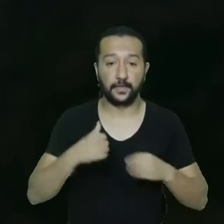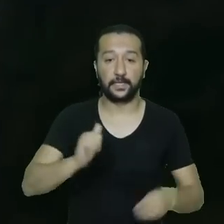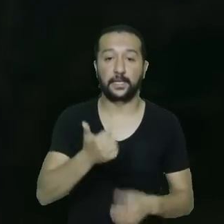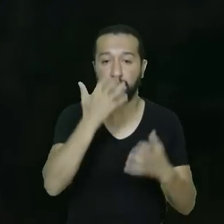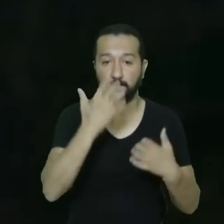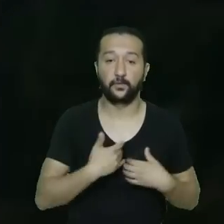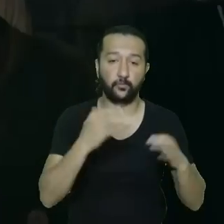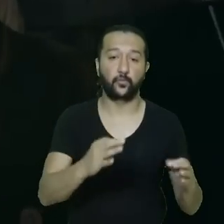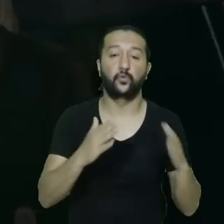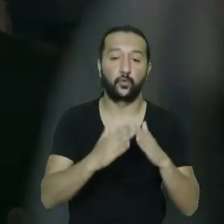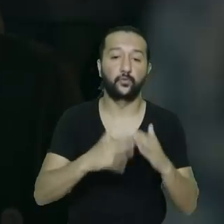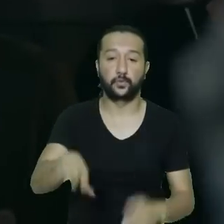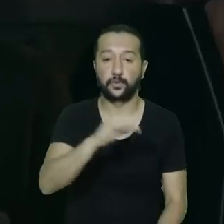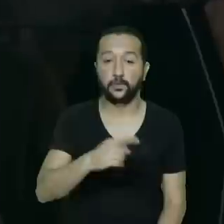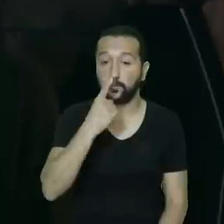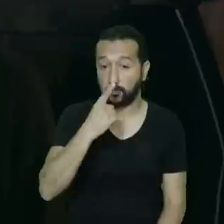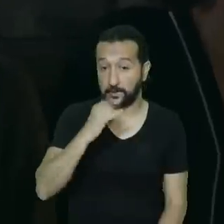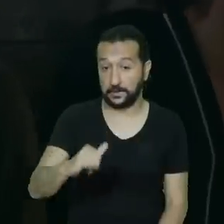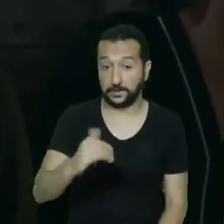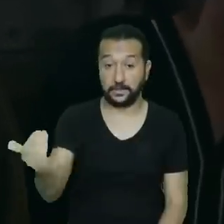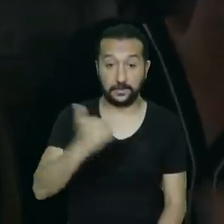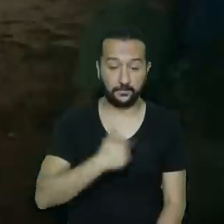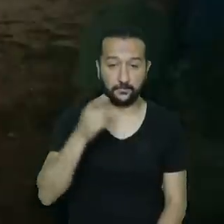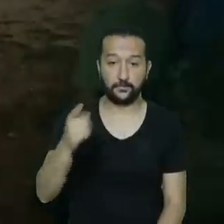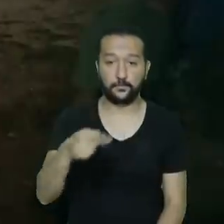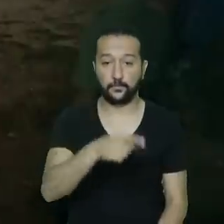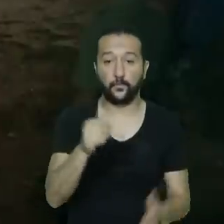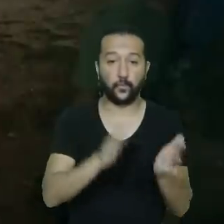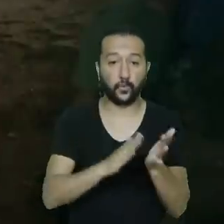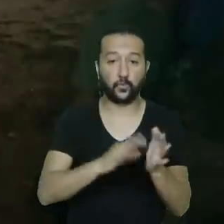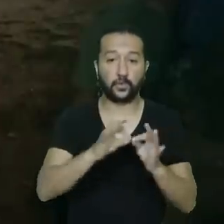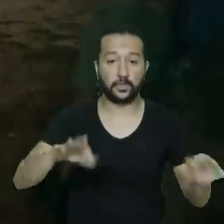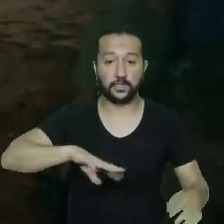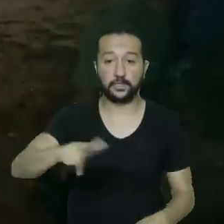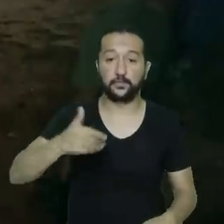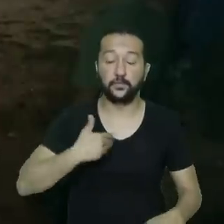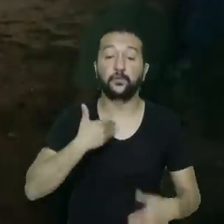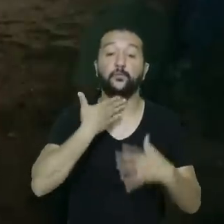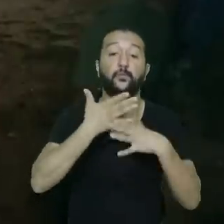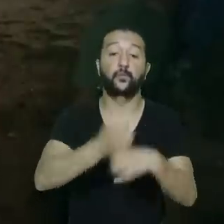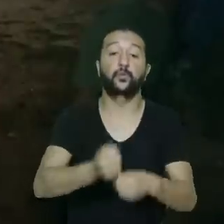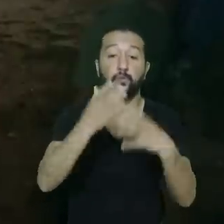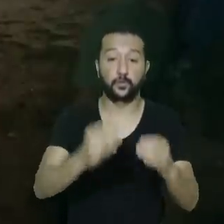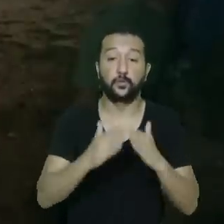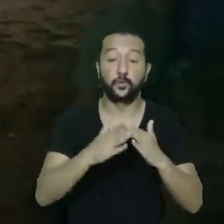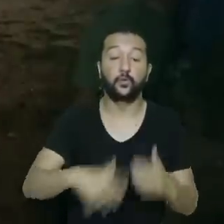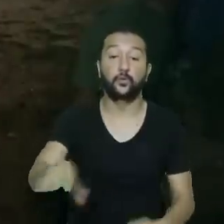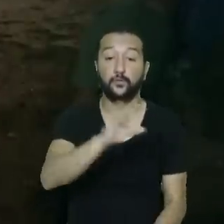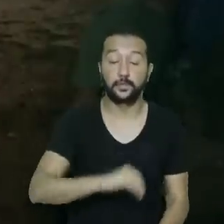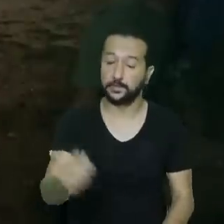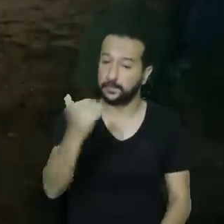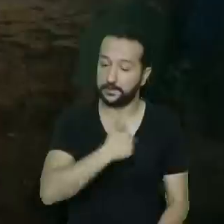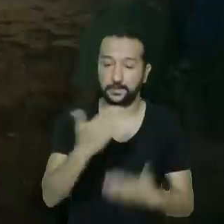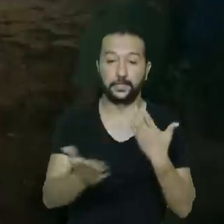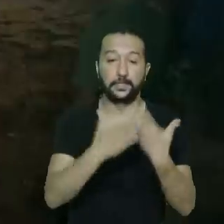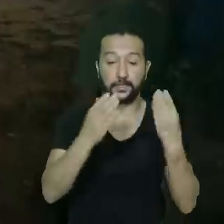değer bu komşular. Burnumuzun dibine kadar geldiler. Uğursuzlar, hırsızlar bizi boğazlayacak komşular.